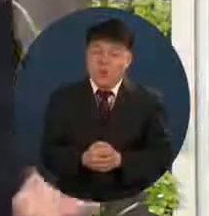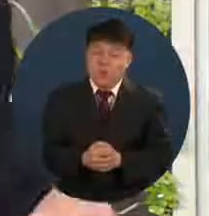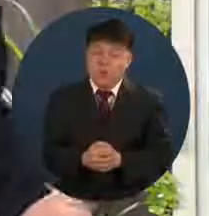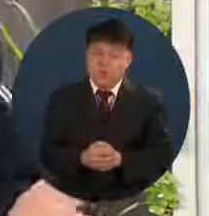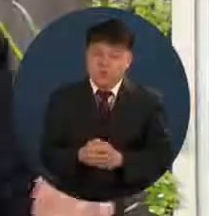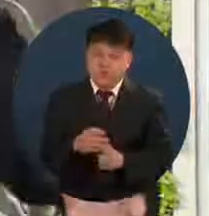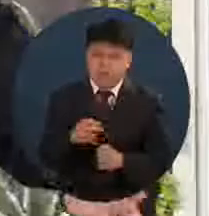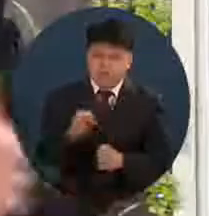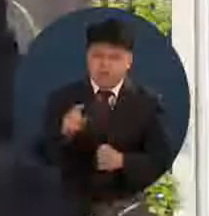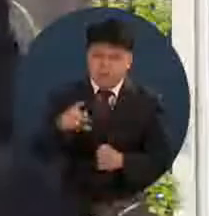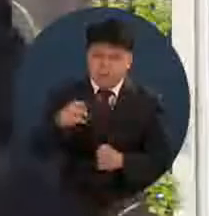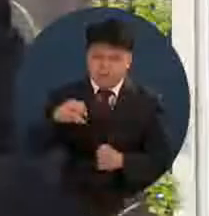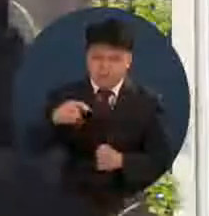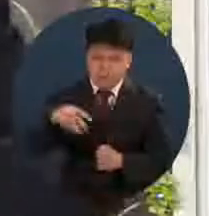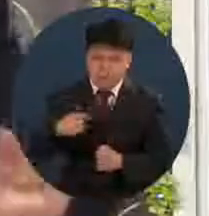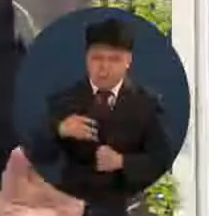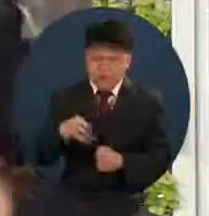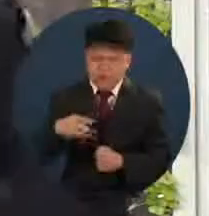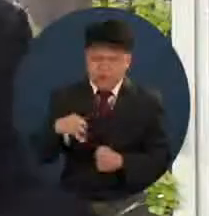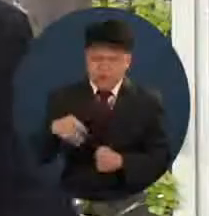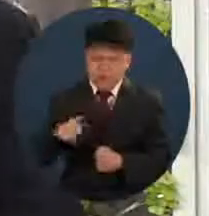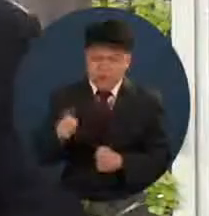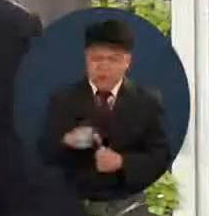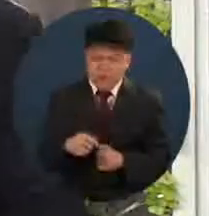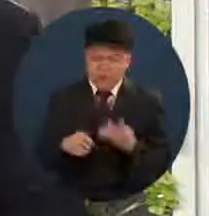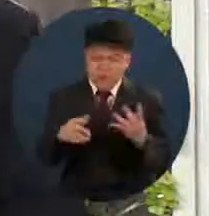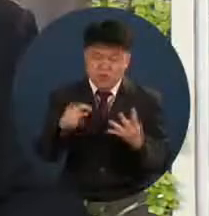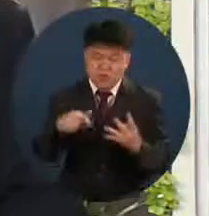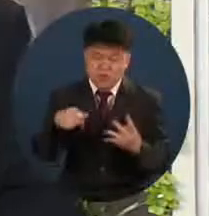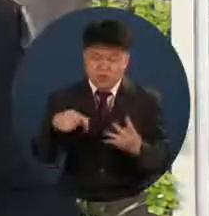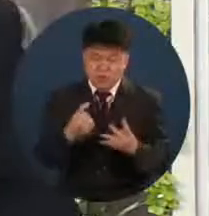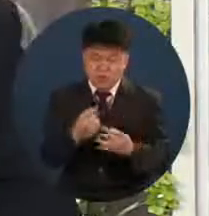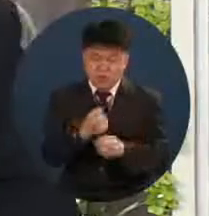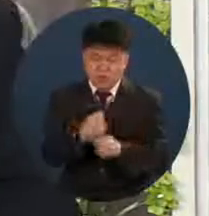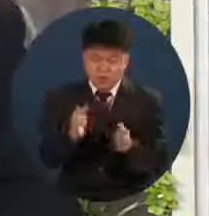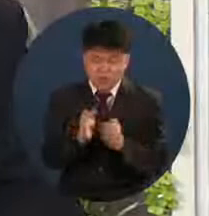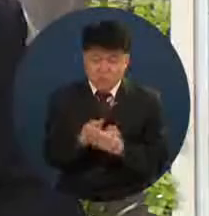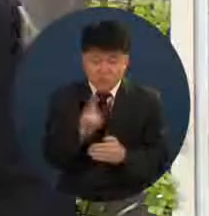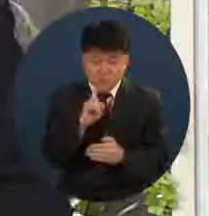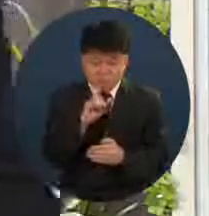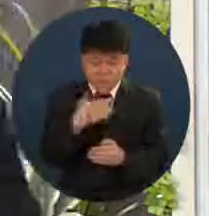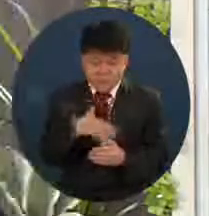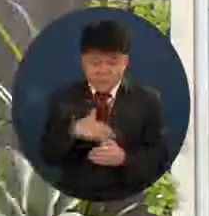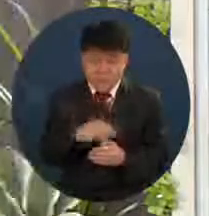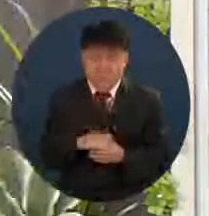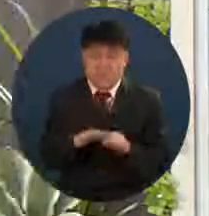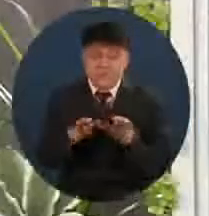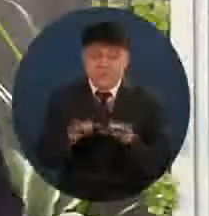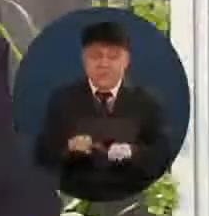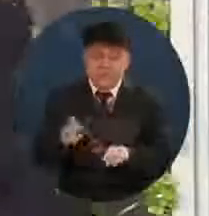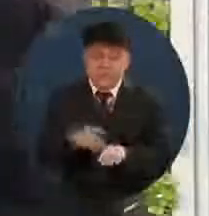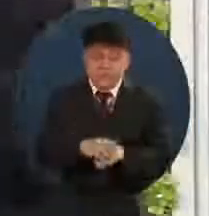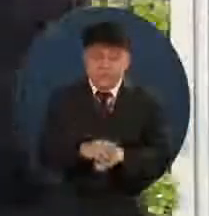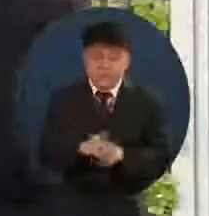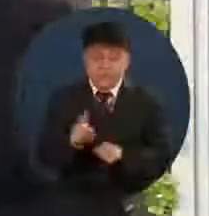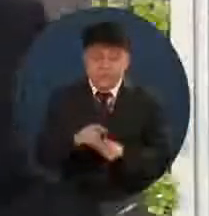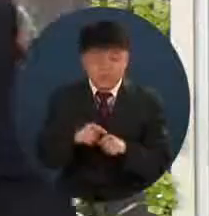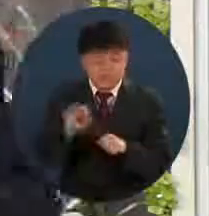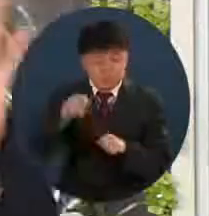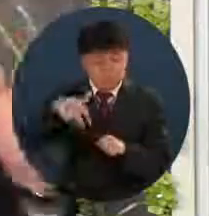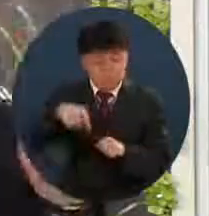그 아리스토텔레스가 이제 집대성에서 처음으로 사원소 이론을 내는 거죠. 오늘날은 92원소입니다. 오늘날